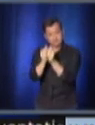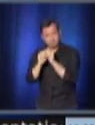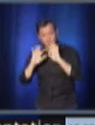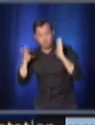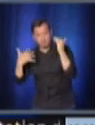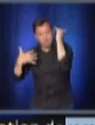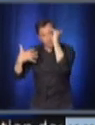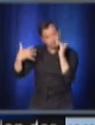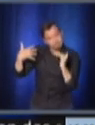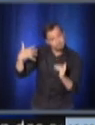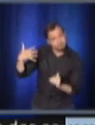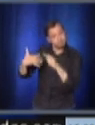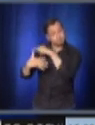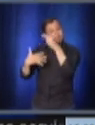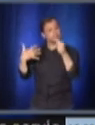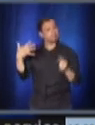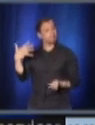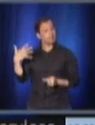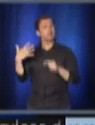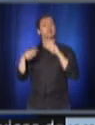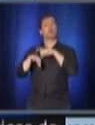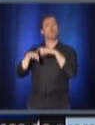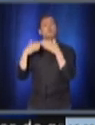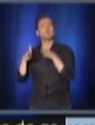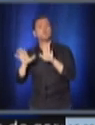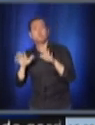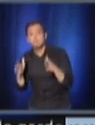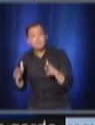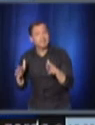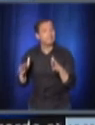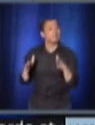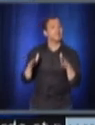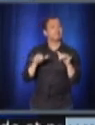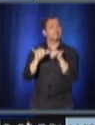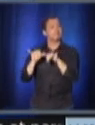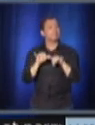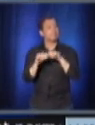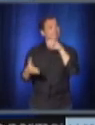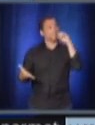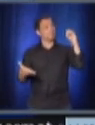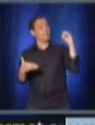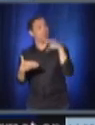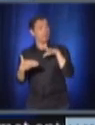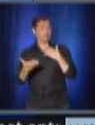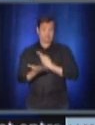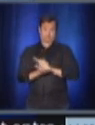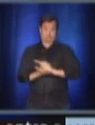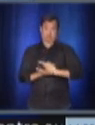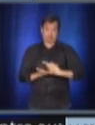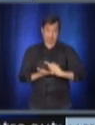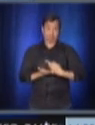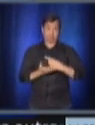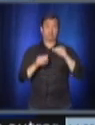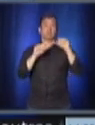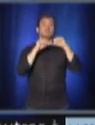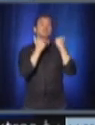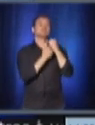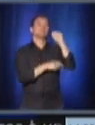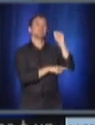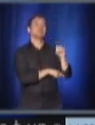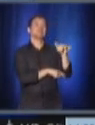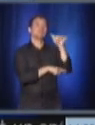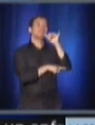qu'on peut faire avec les heures d'ouverture. Je veux avoir une discussion cette semaine avec l'Association des propriétaires de bars. Je